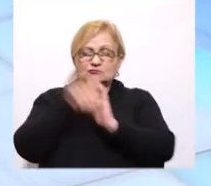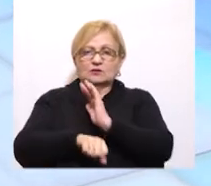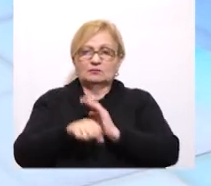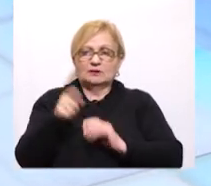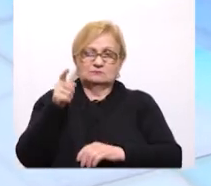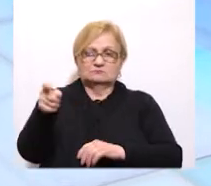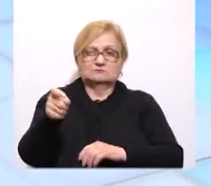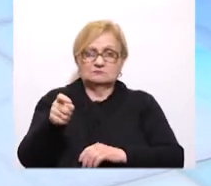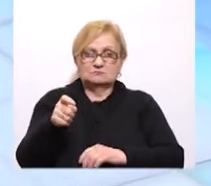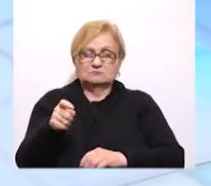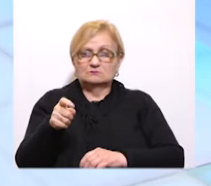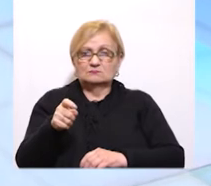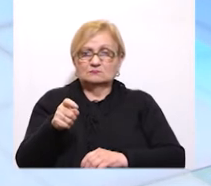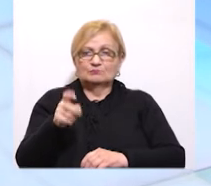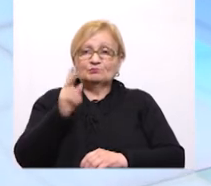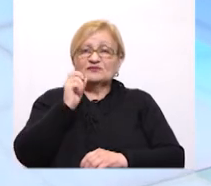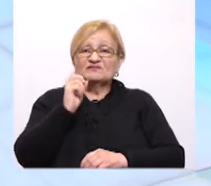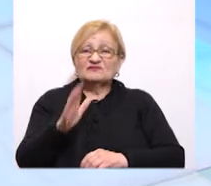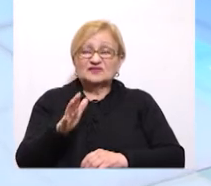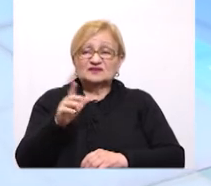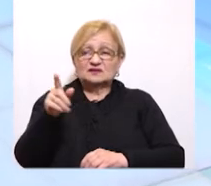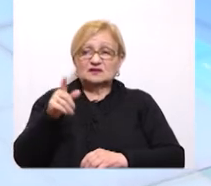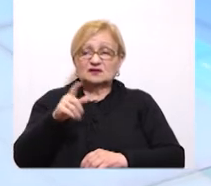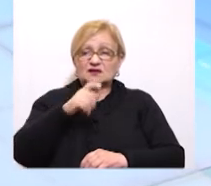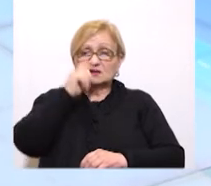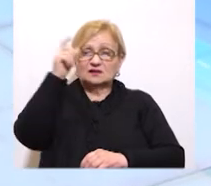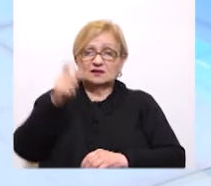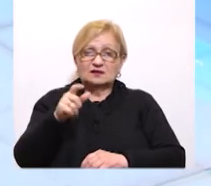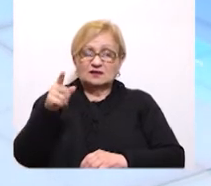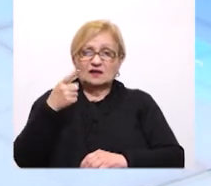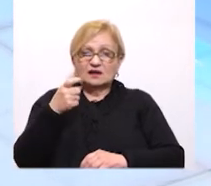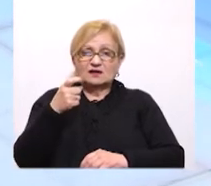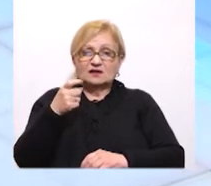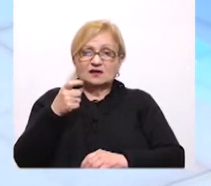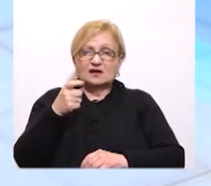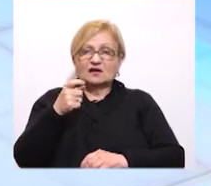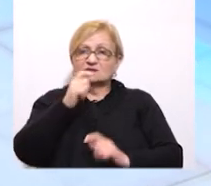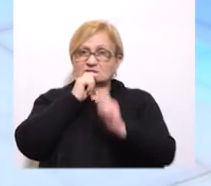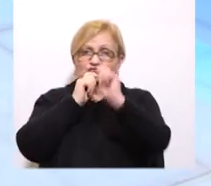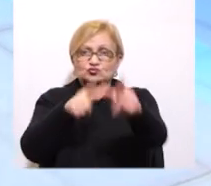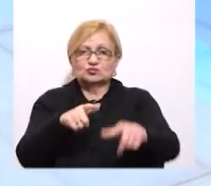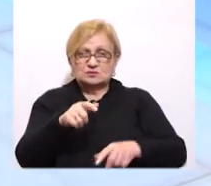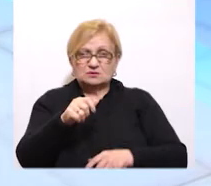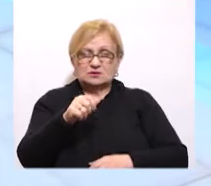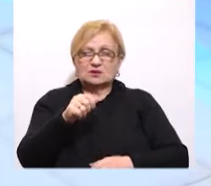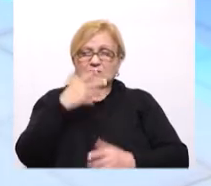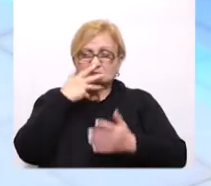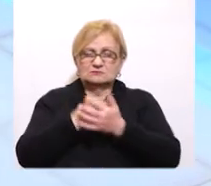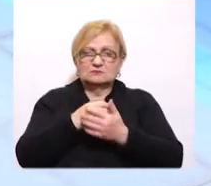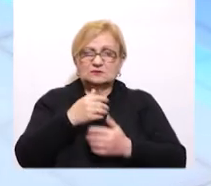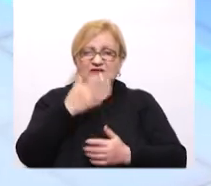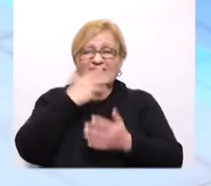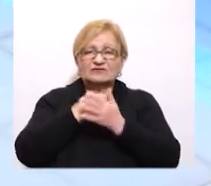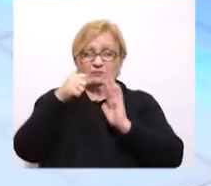ტყვიით. და ვიდრე სული ამოუვა თავის თოფს, ალუდას, ანუ საკუთარ